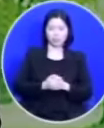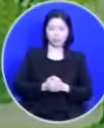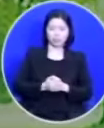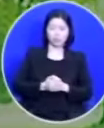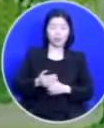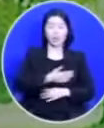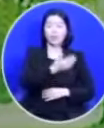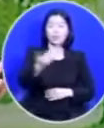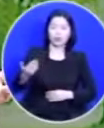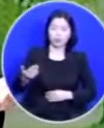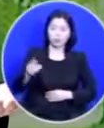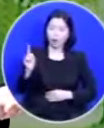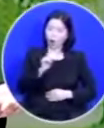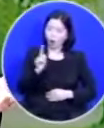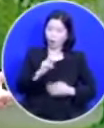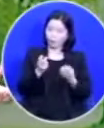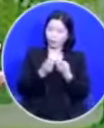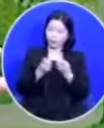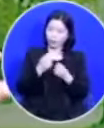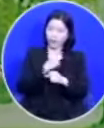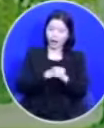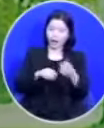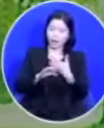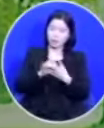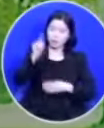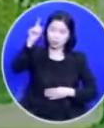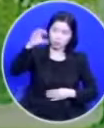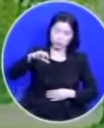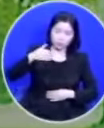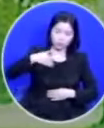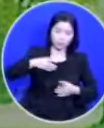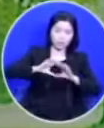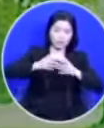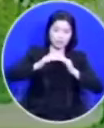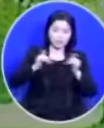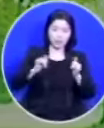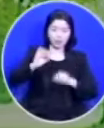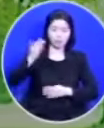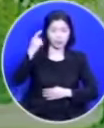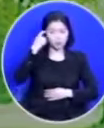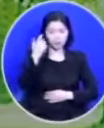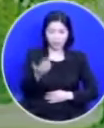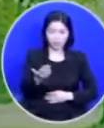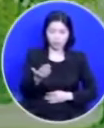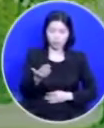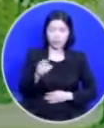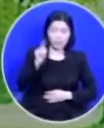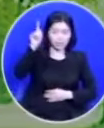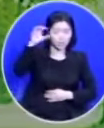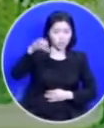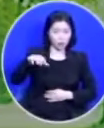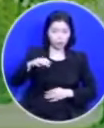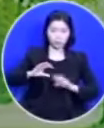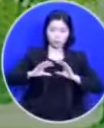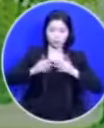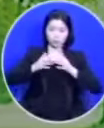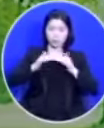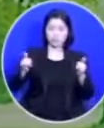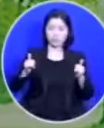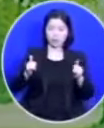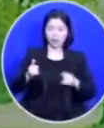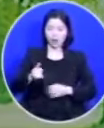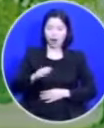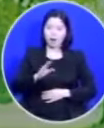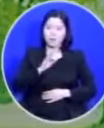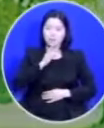여러분 어떻게 하면 천국 백성이 되는 거죠 천국 백성 은 요 금방